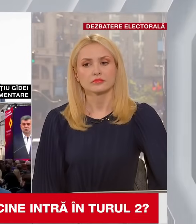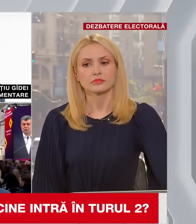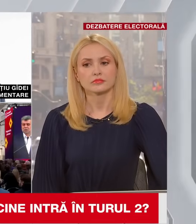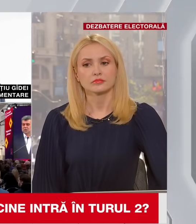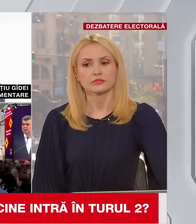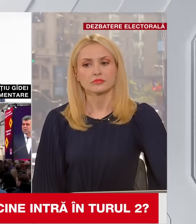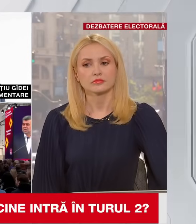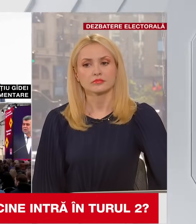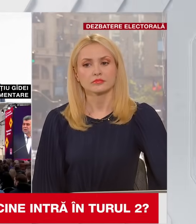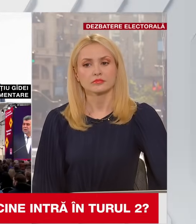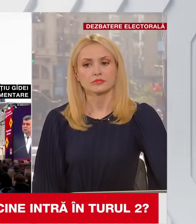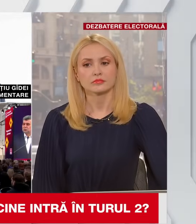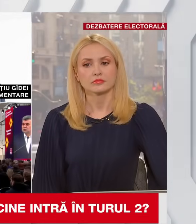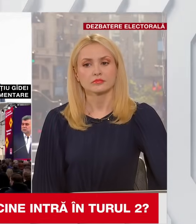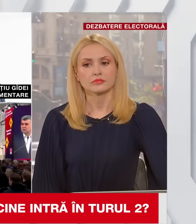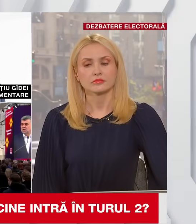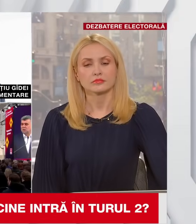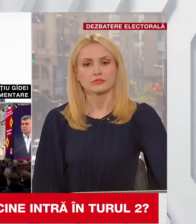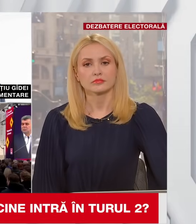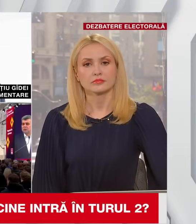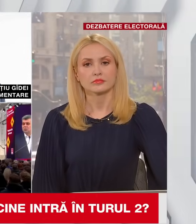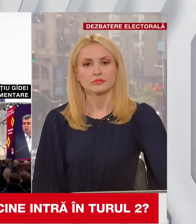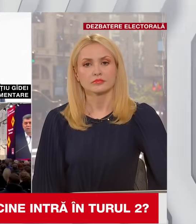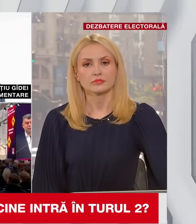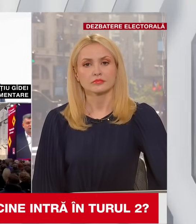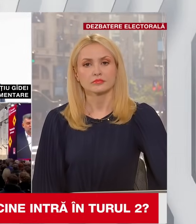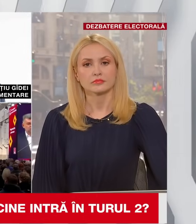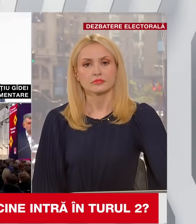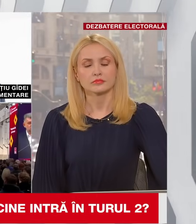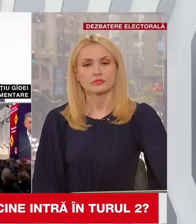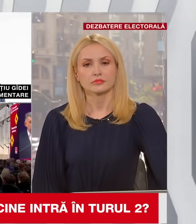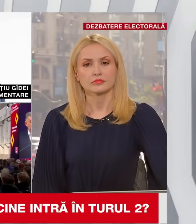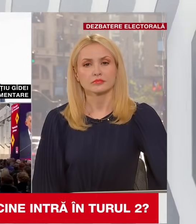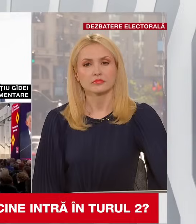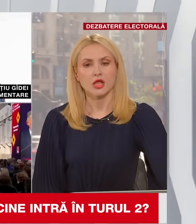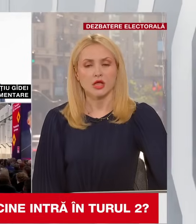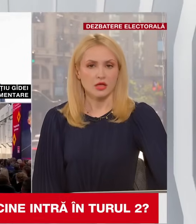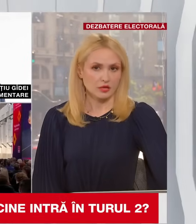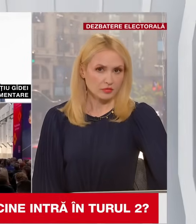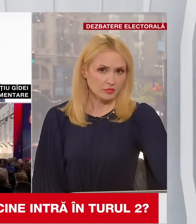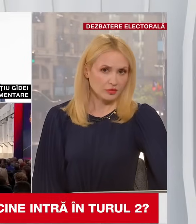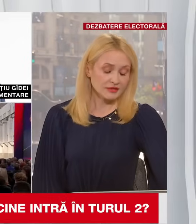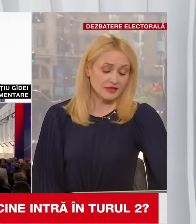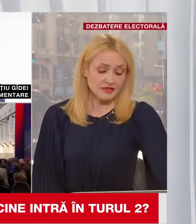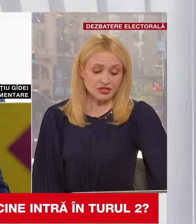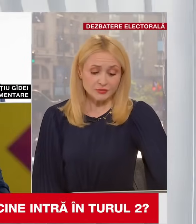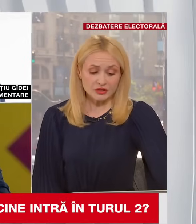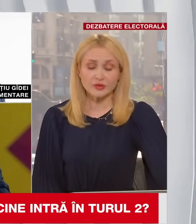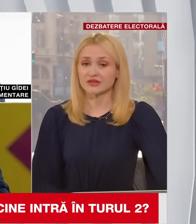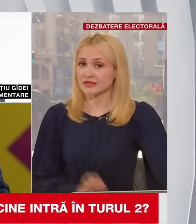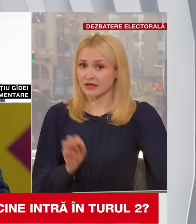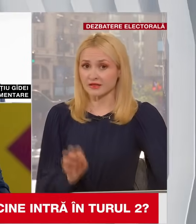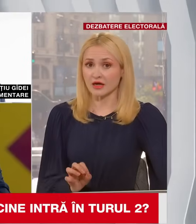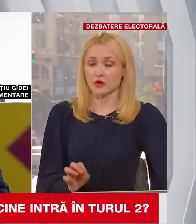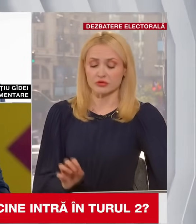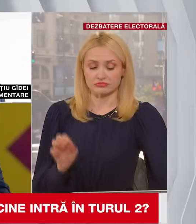pe negativ, doar împotriva unui om, cred că îl întărește și îi va da simpatie și rezultate electorale foarte bune. Interesant, e clar, ce avem